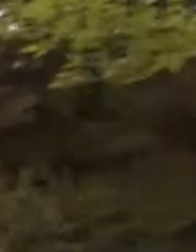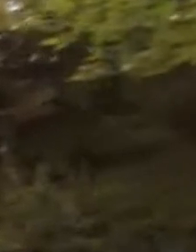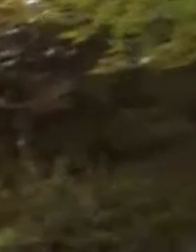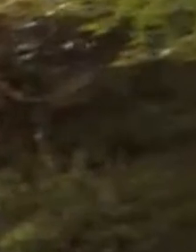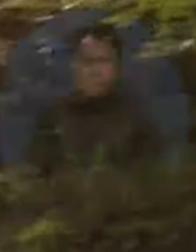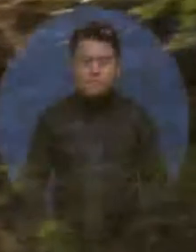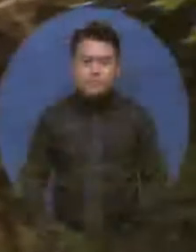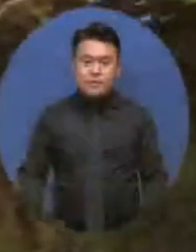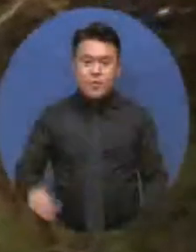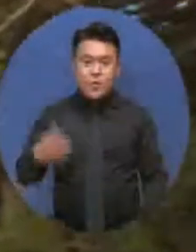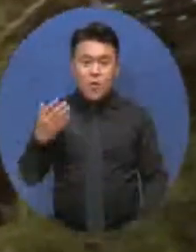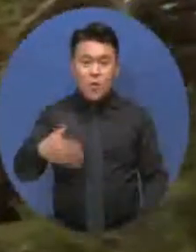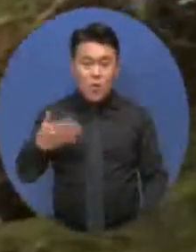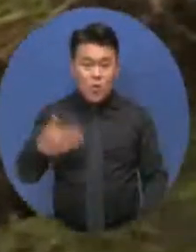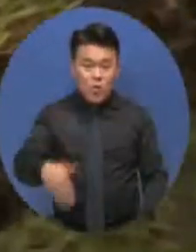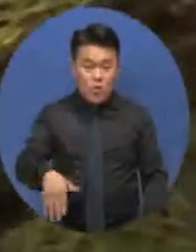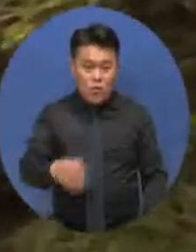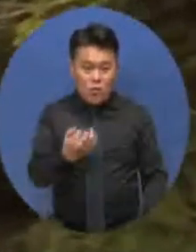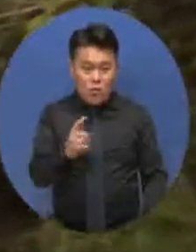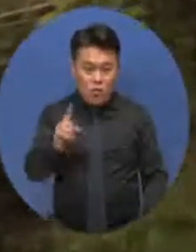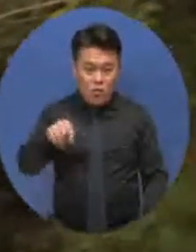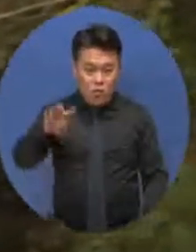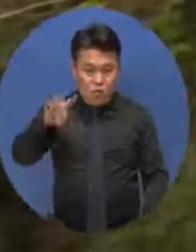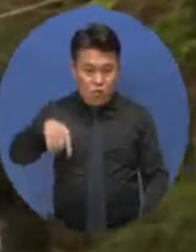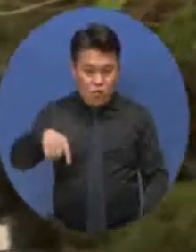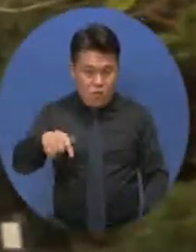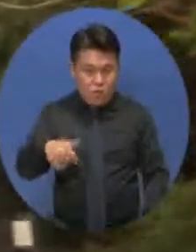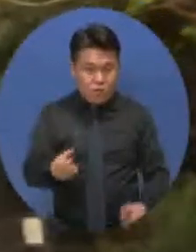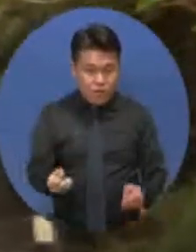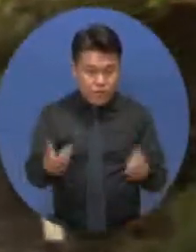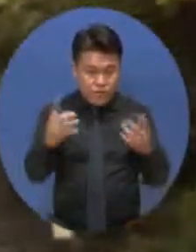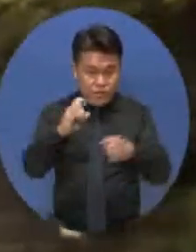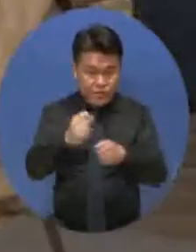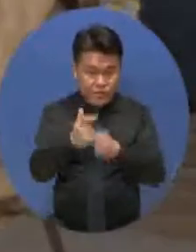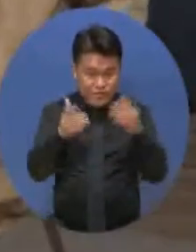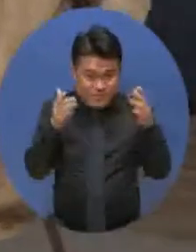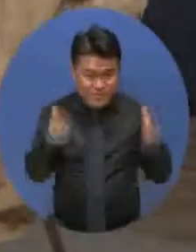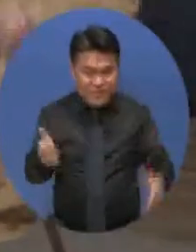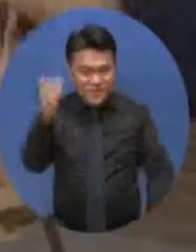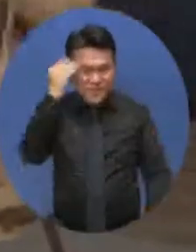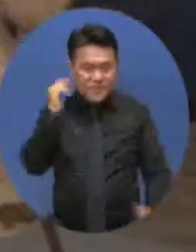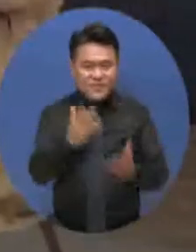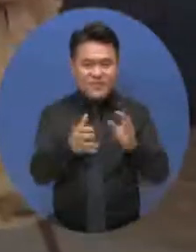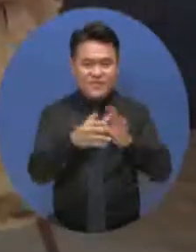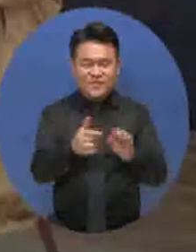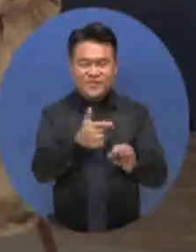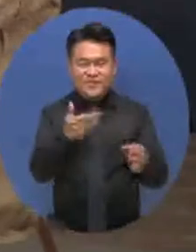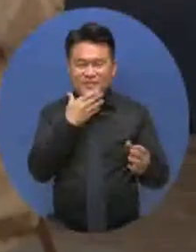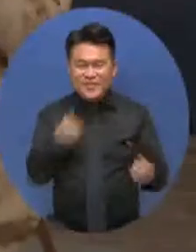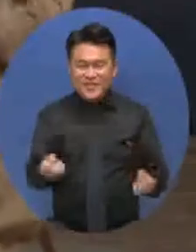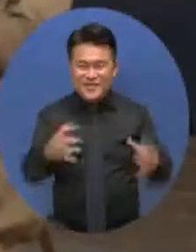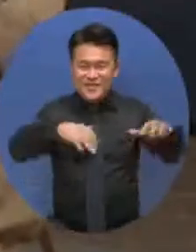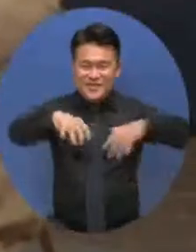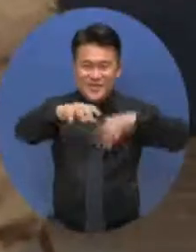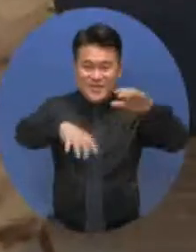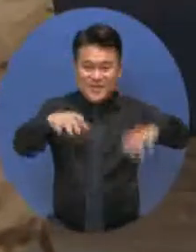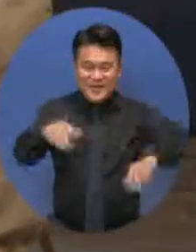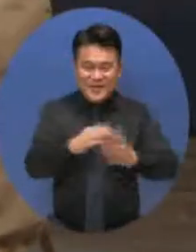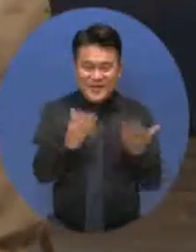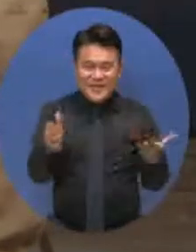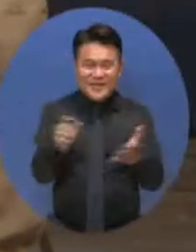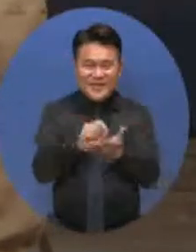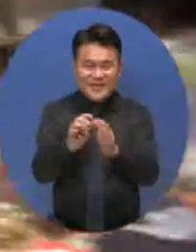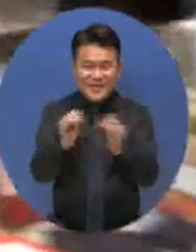와우북 페스티벌을 아시나요? 16년째 개최되고 있는 우리나라 도서계의 큰 축제로 거리에서 다양한 책과